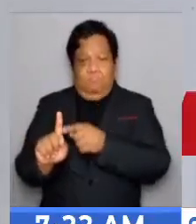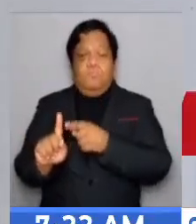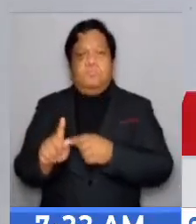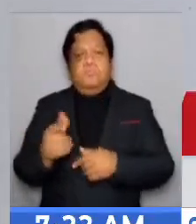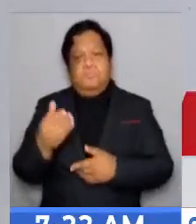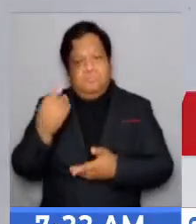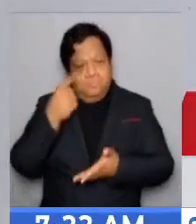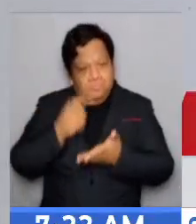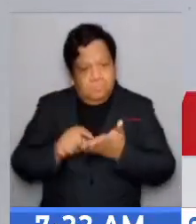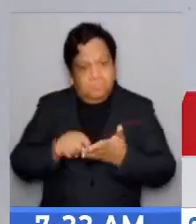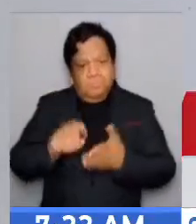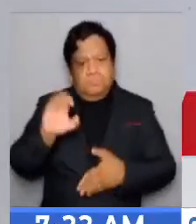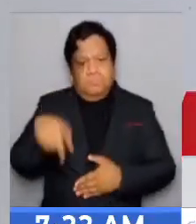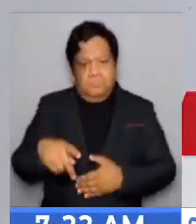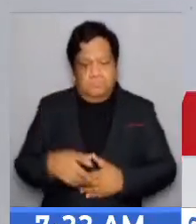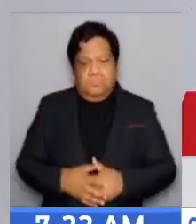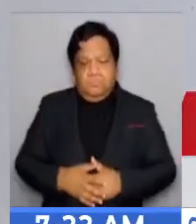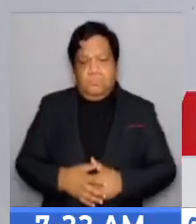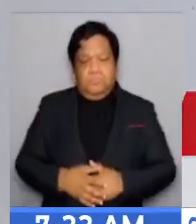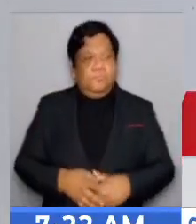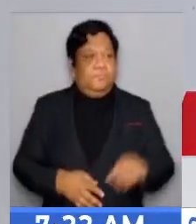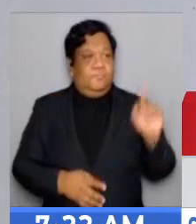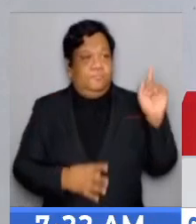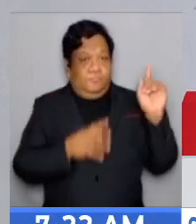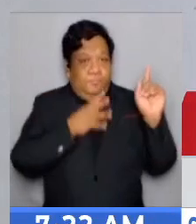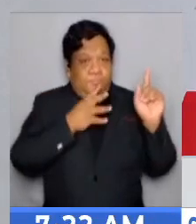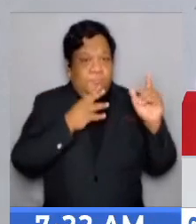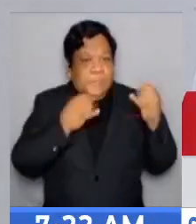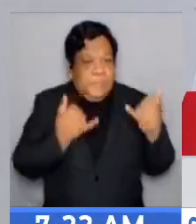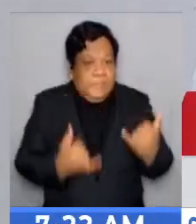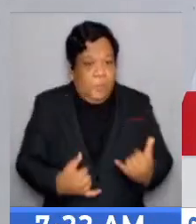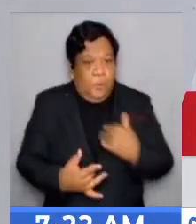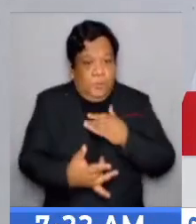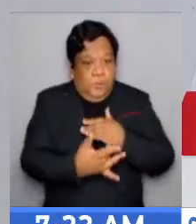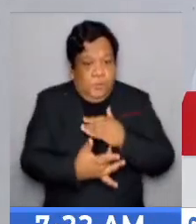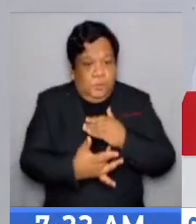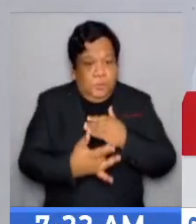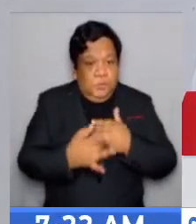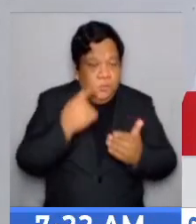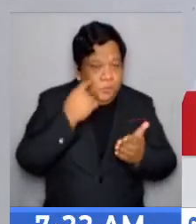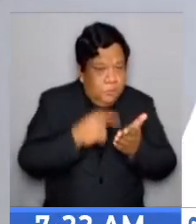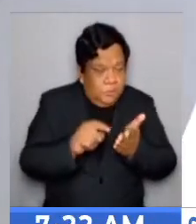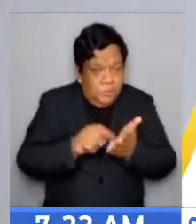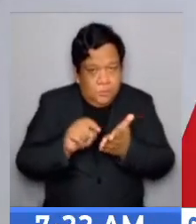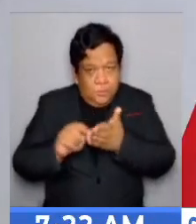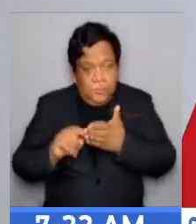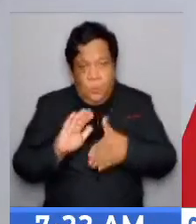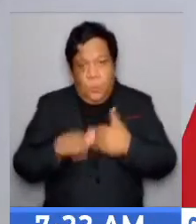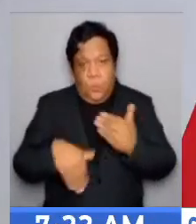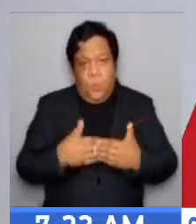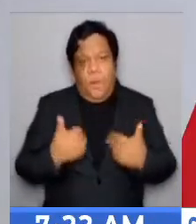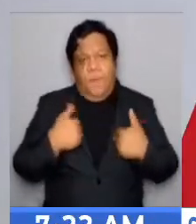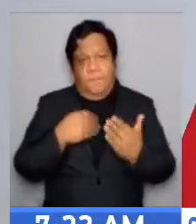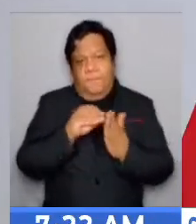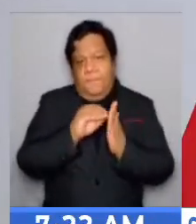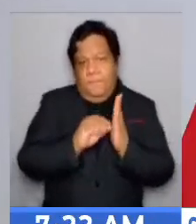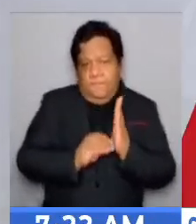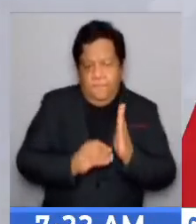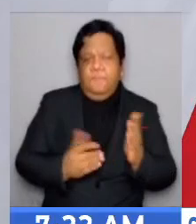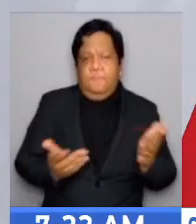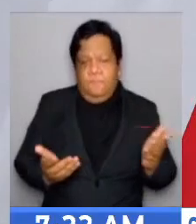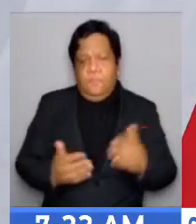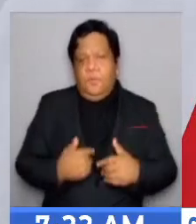We're on the digital trail already. Pinapatext natin lahat ng digital trail niya kasi may record naman lahat yan. Kaya we're being thorough about it kasi